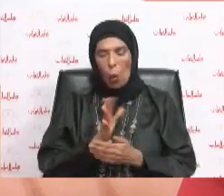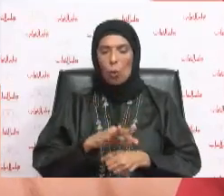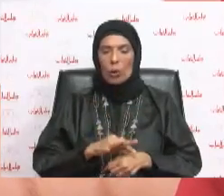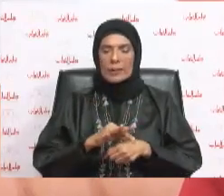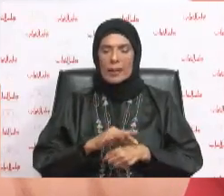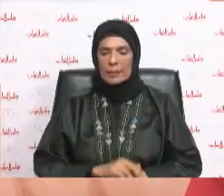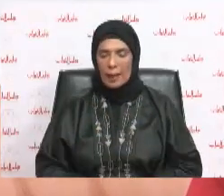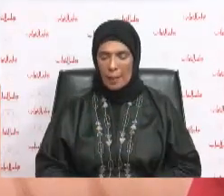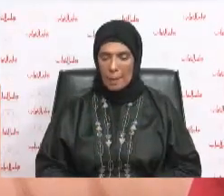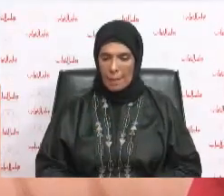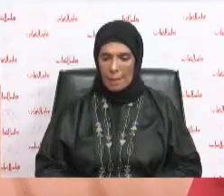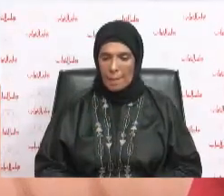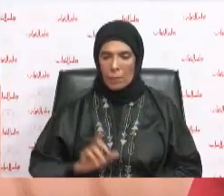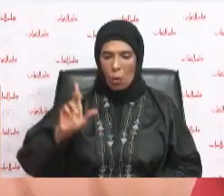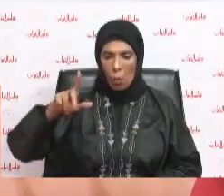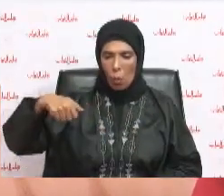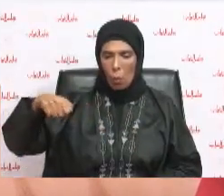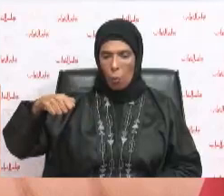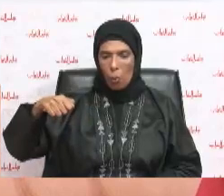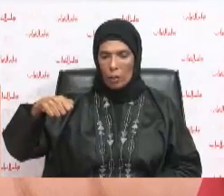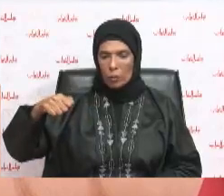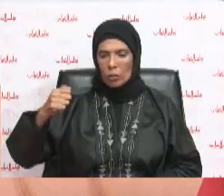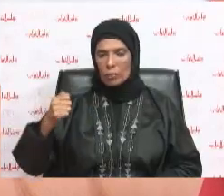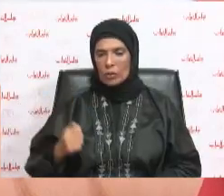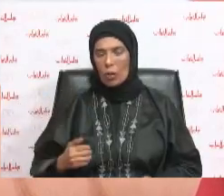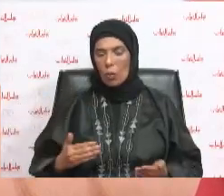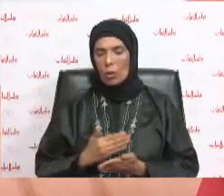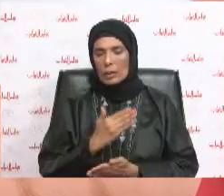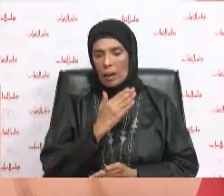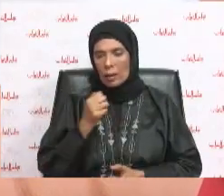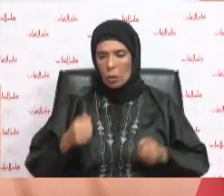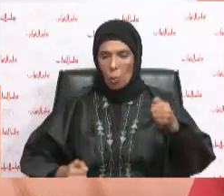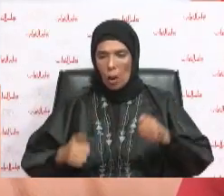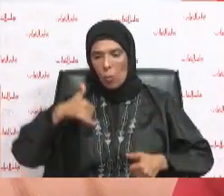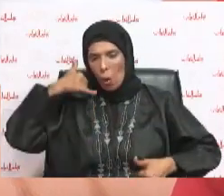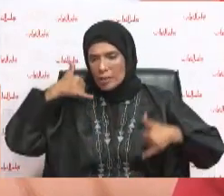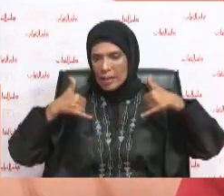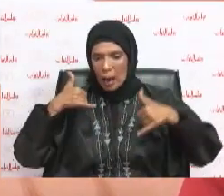جاءت في مرئيات وزارتي الخارجية والمواصلات